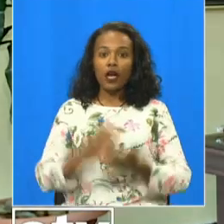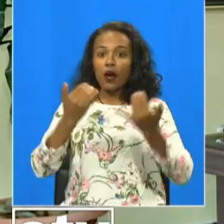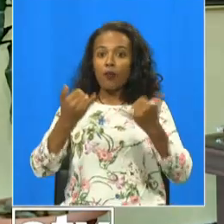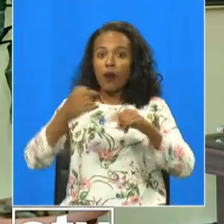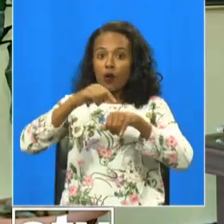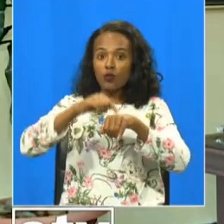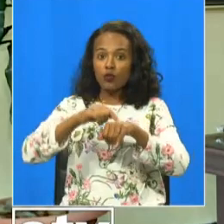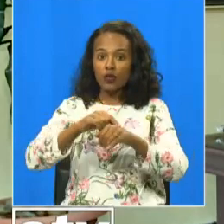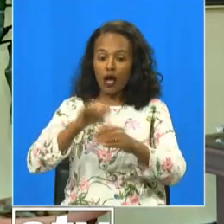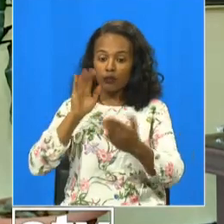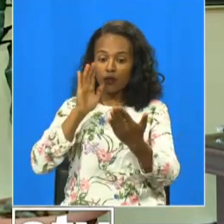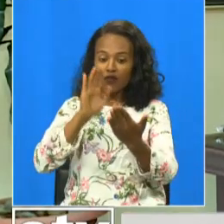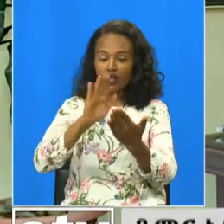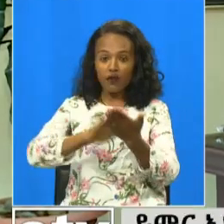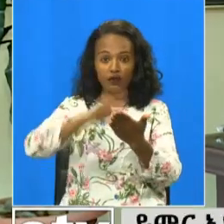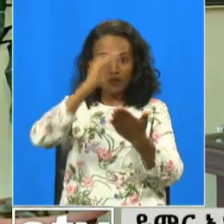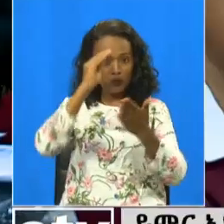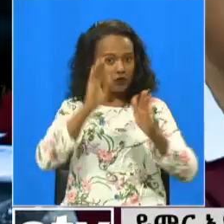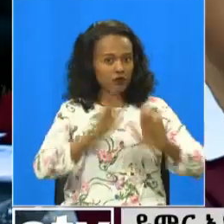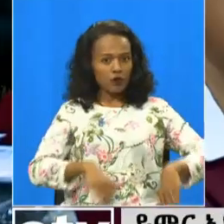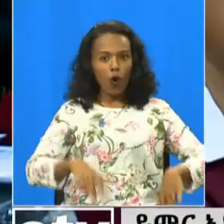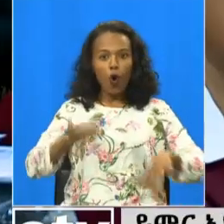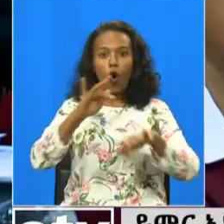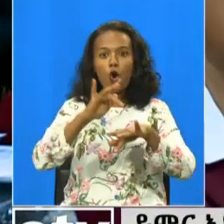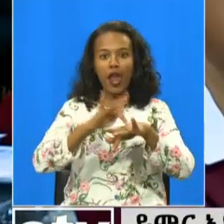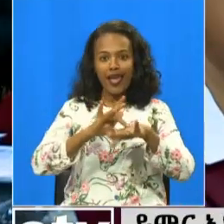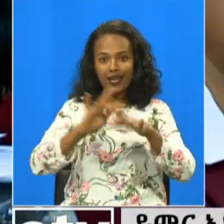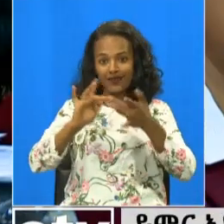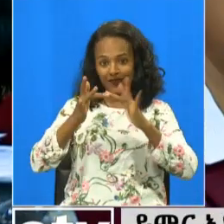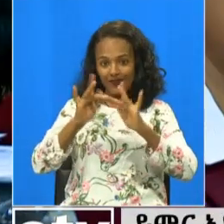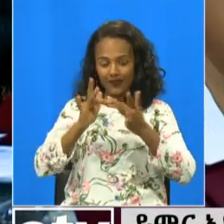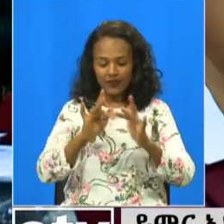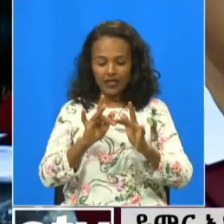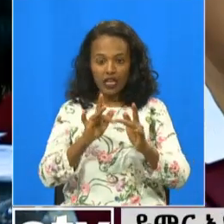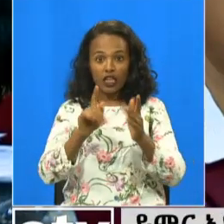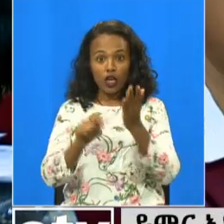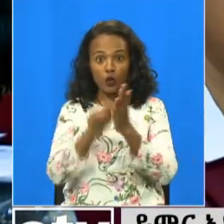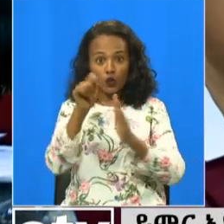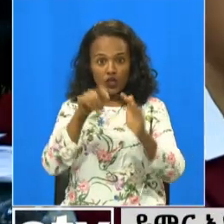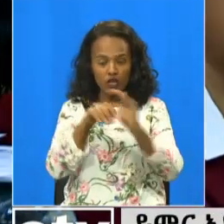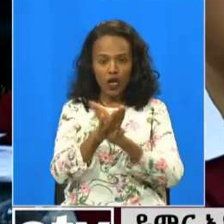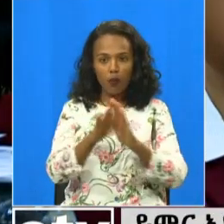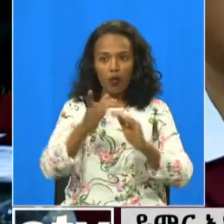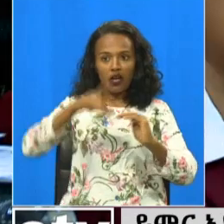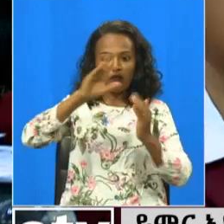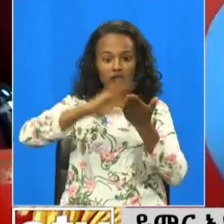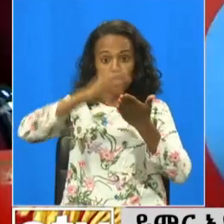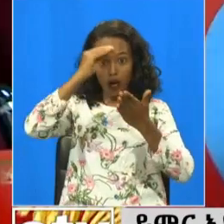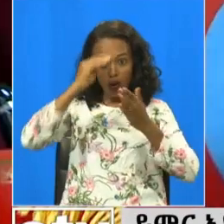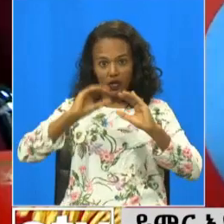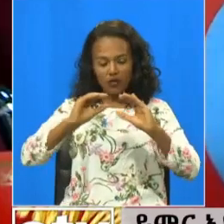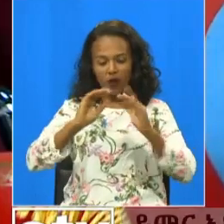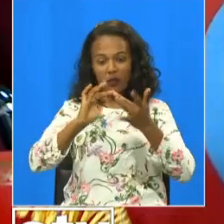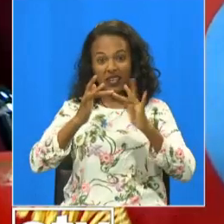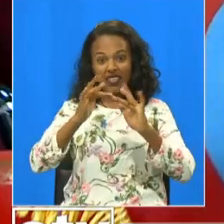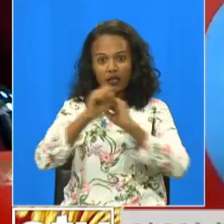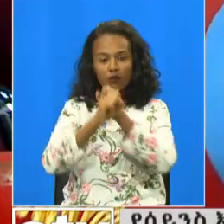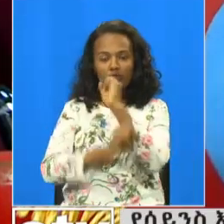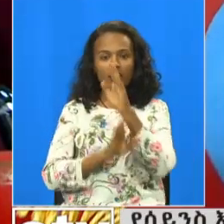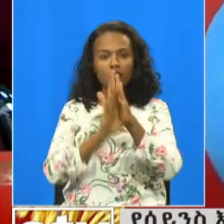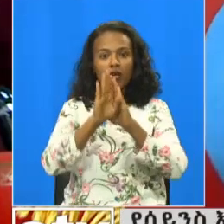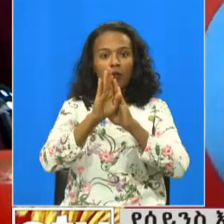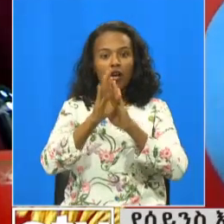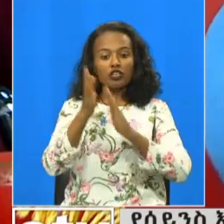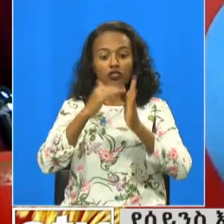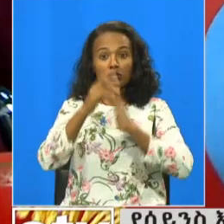ወቅት በፊት ለፊት ትምህርት ቀርቶ ወደ ኦንላይን ቴክኖሎጂ የገባው የከፍተኛ ትምህርት መማር ማስተማር በኢንተርኔት መሰረተ ልማት ተደራሽነት